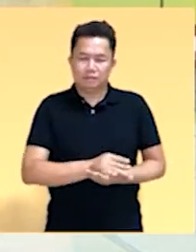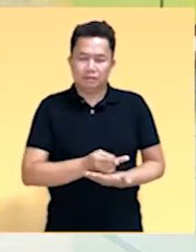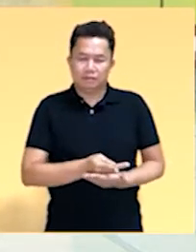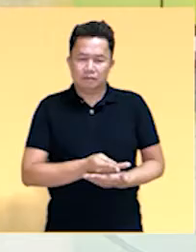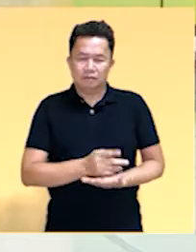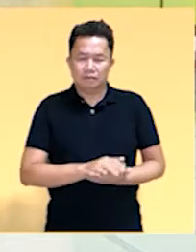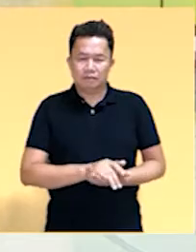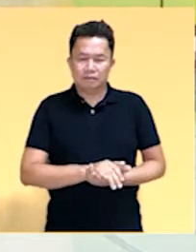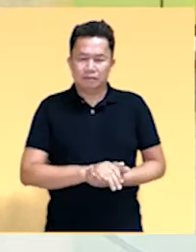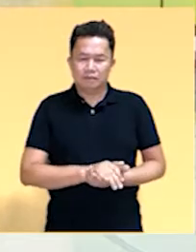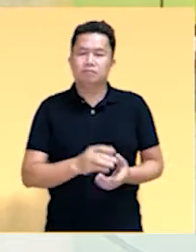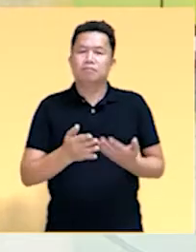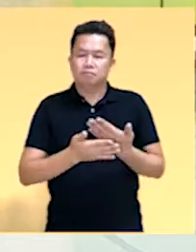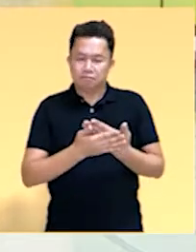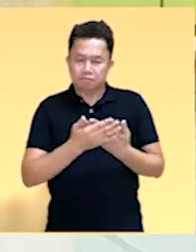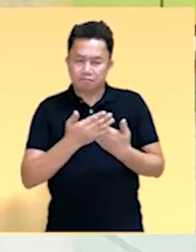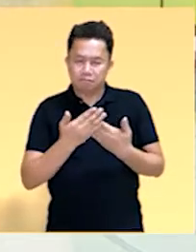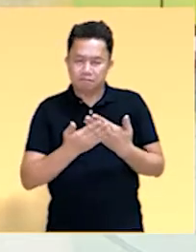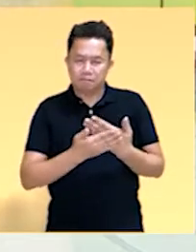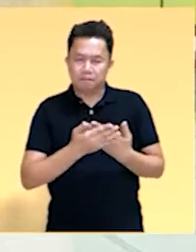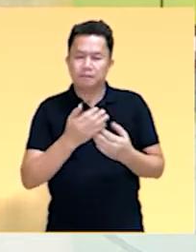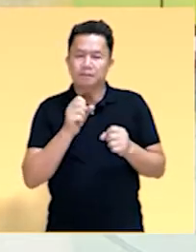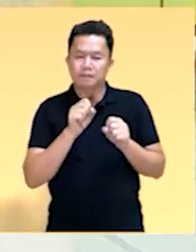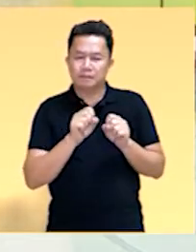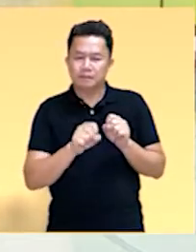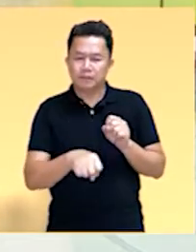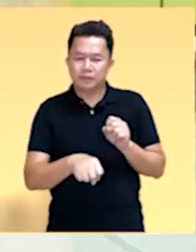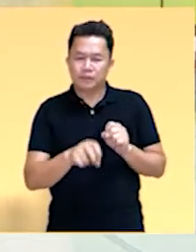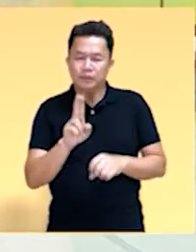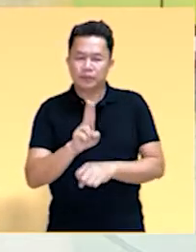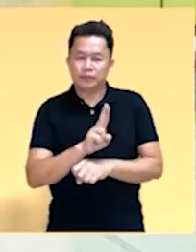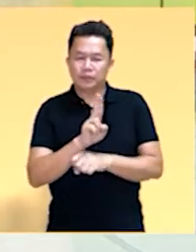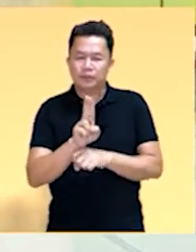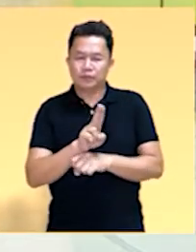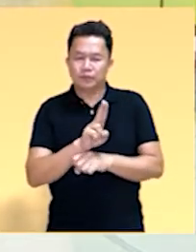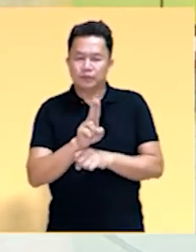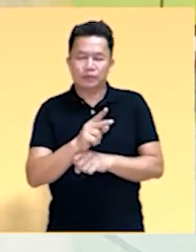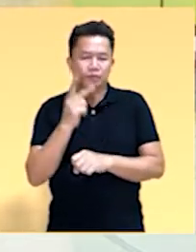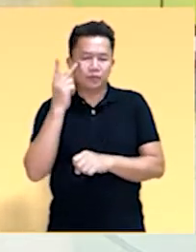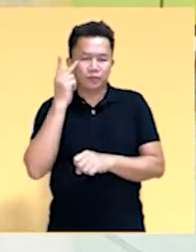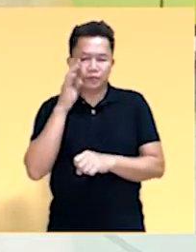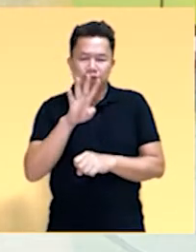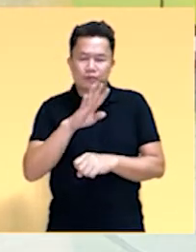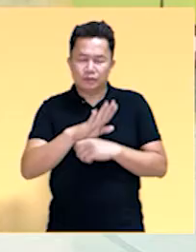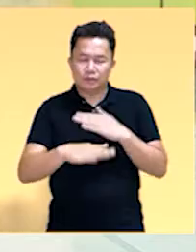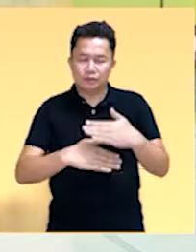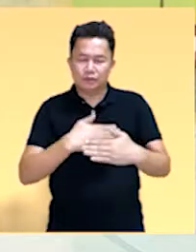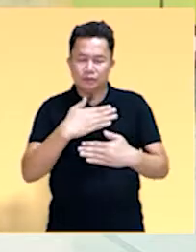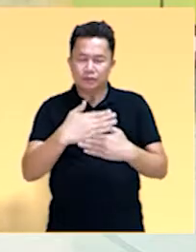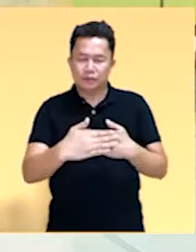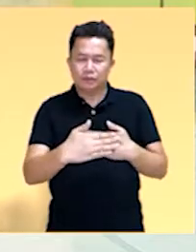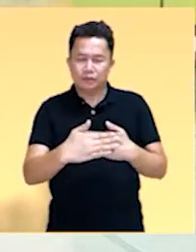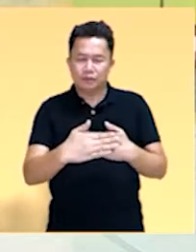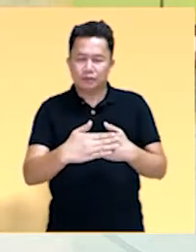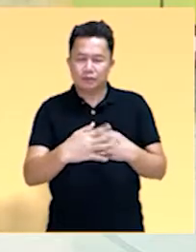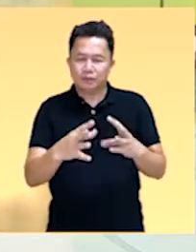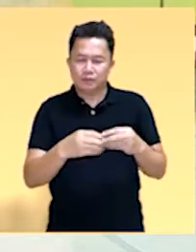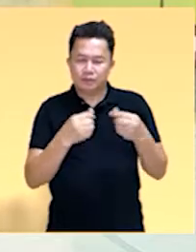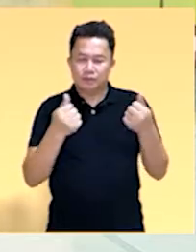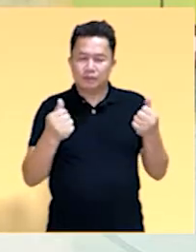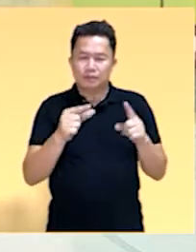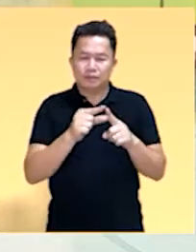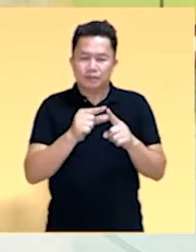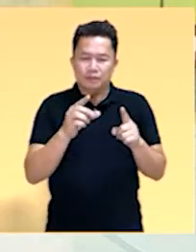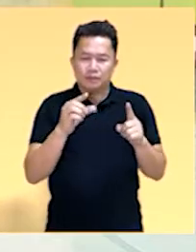pesos. Madali lang yan. Pwede natin gamitin ang Polya's 4-step procedure sa pag-solve ng mga